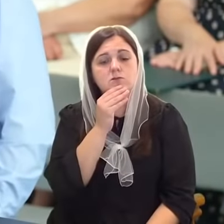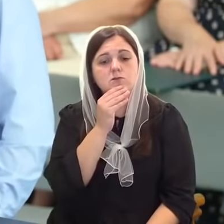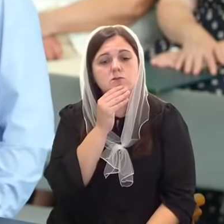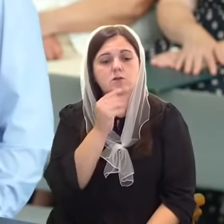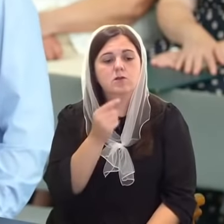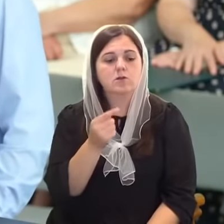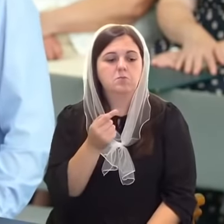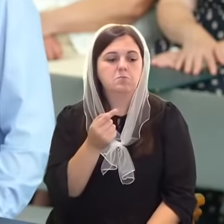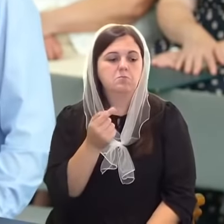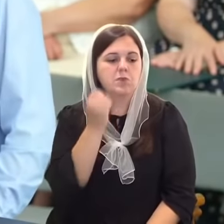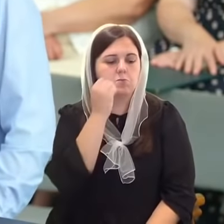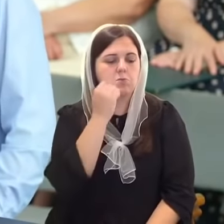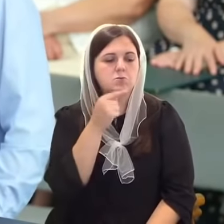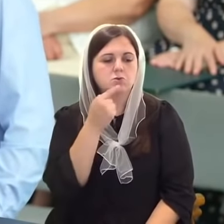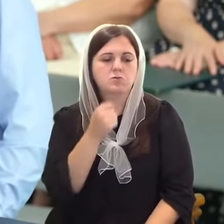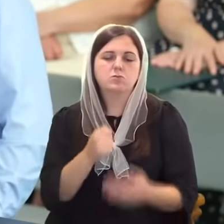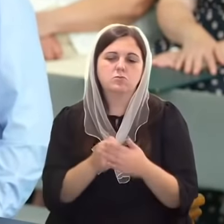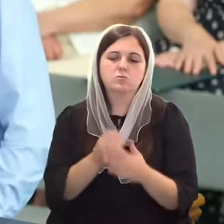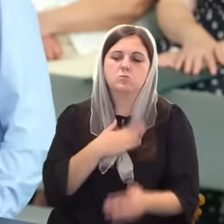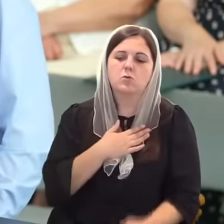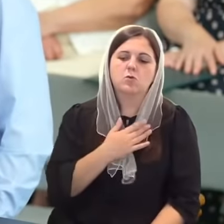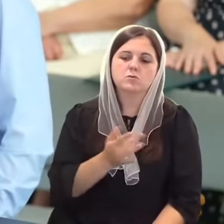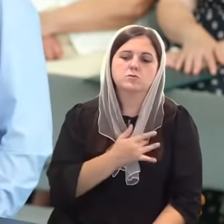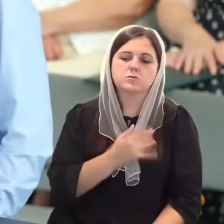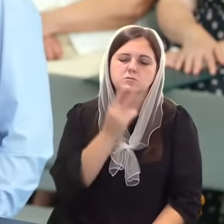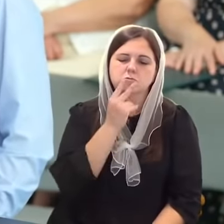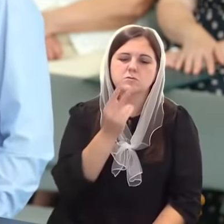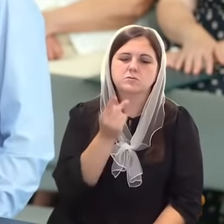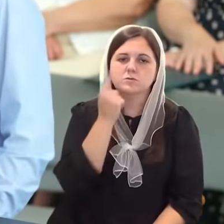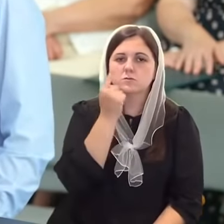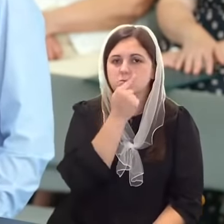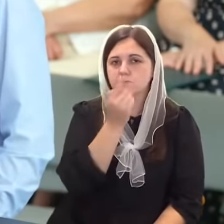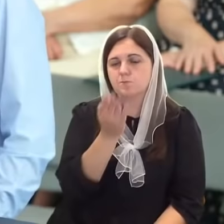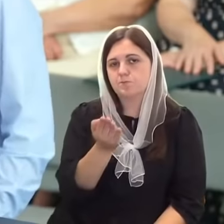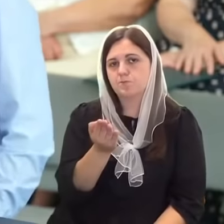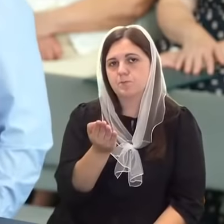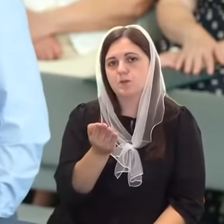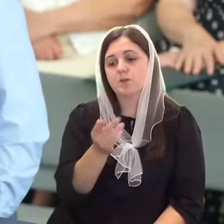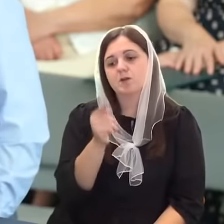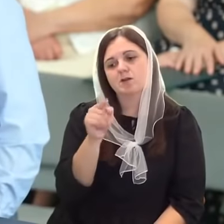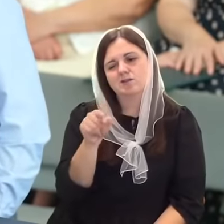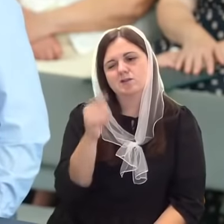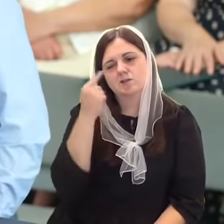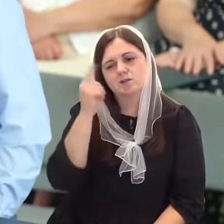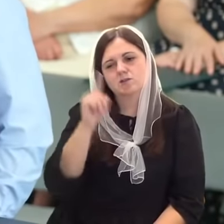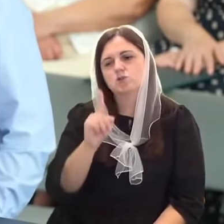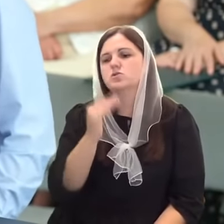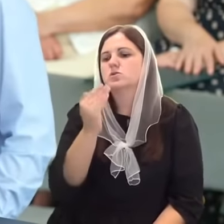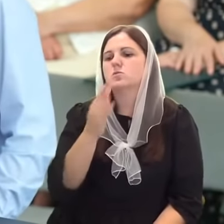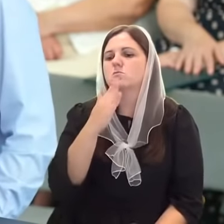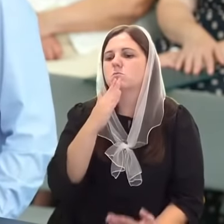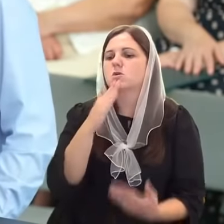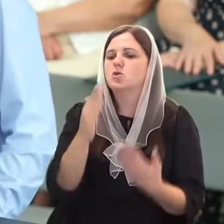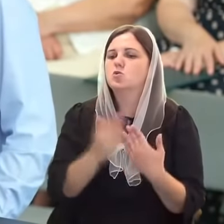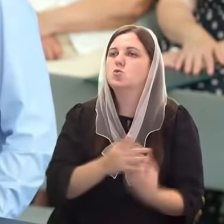она говорит мое сердце, она говорит мне, смотря в глаза, ты знаешь, что тебя Бог сильно